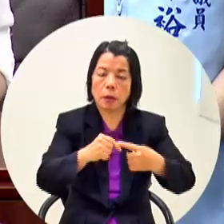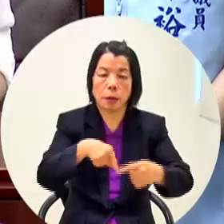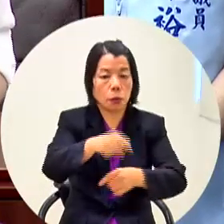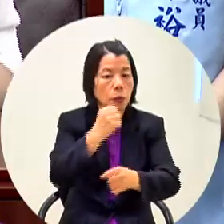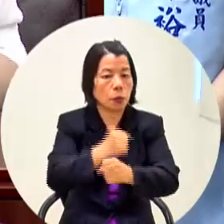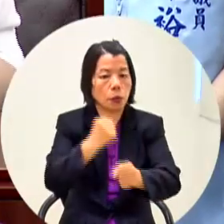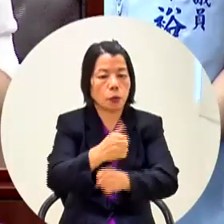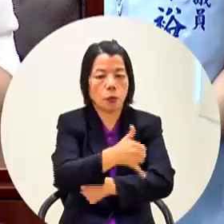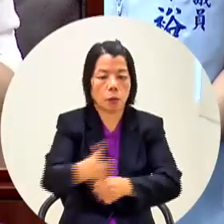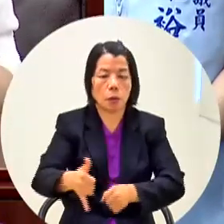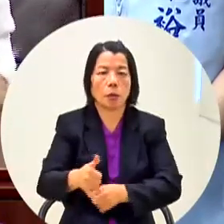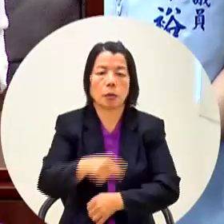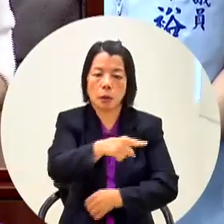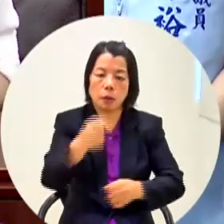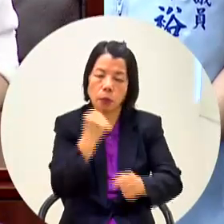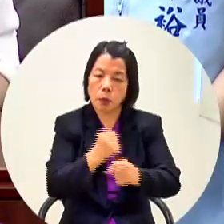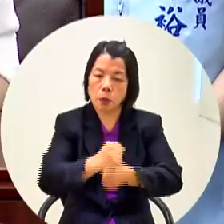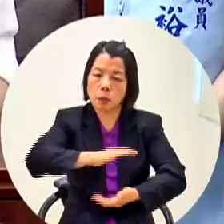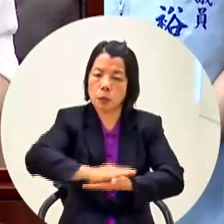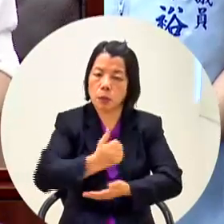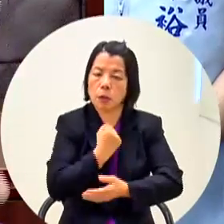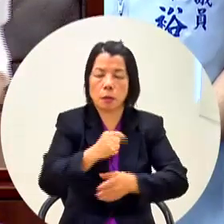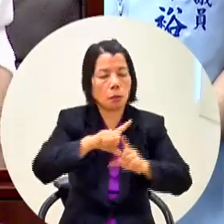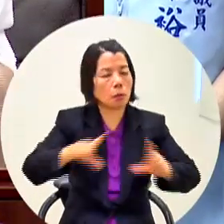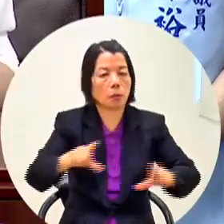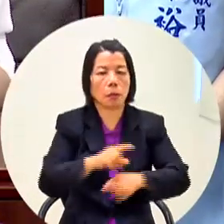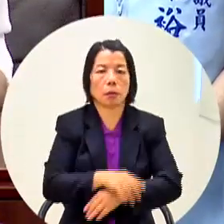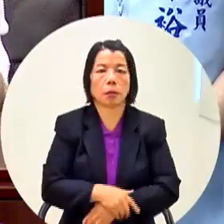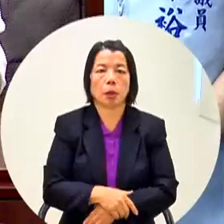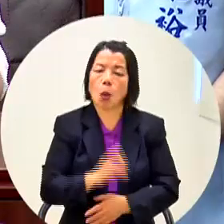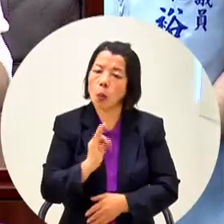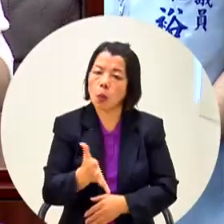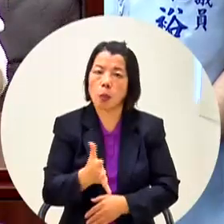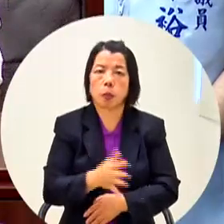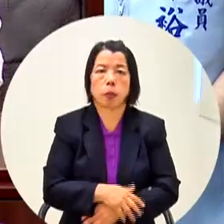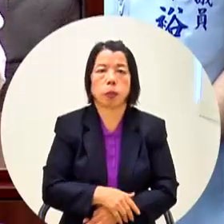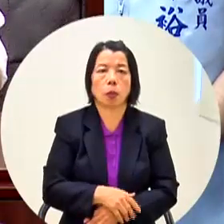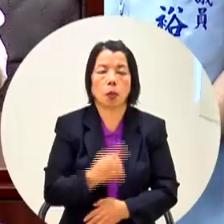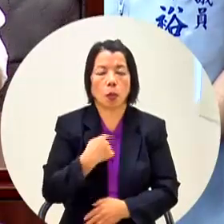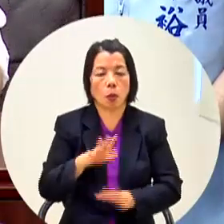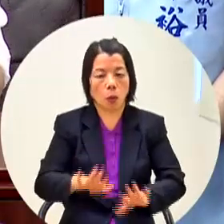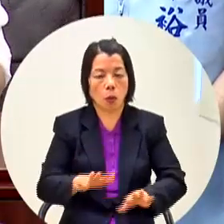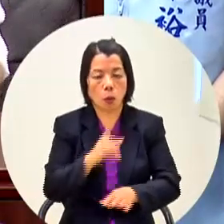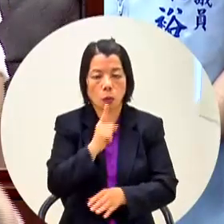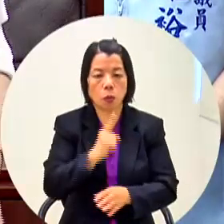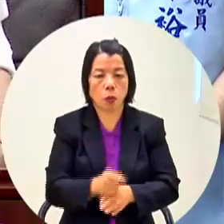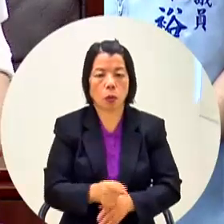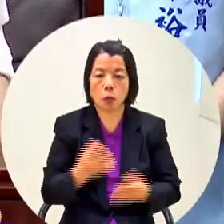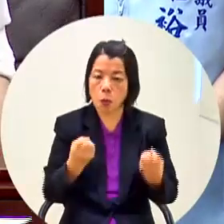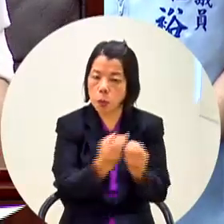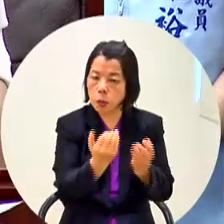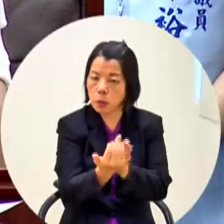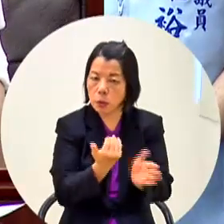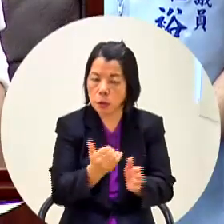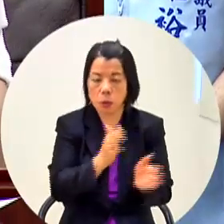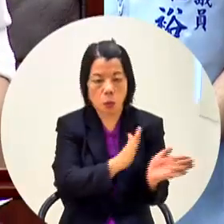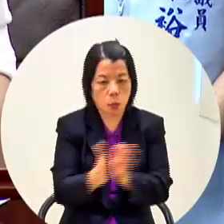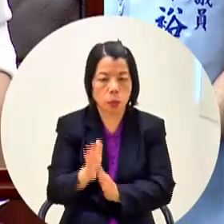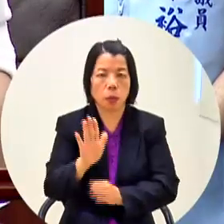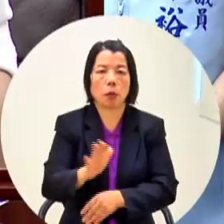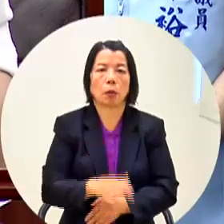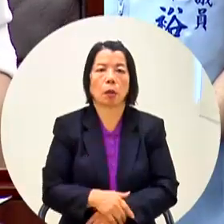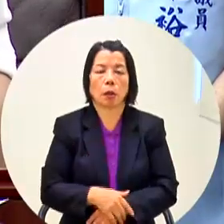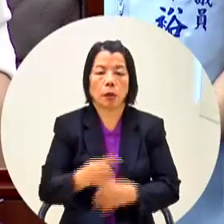群，他们的工作压力是非常的巨大。我们为什么敢说我们很多超前部署？第一个，我们成立了一级开